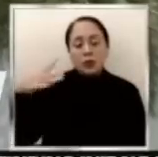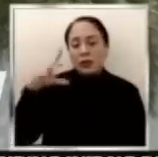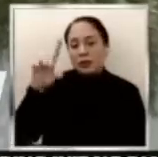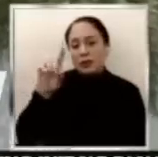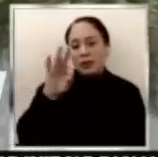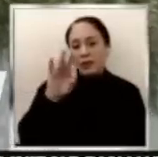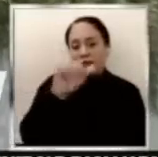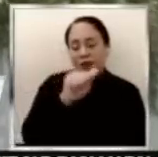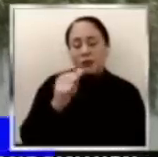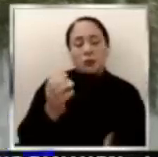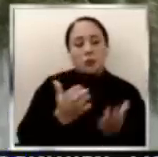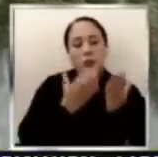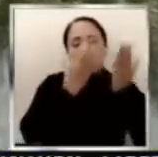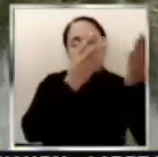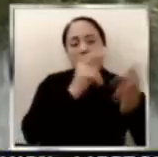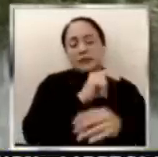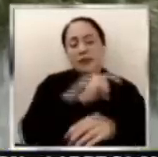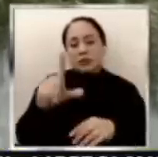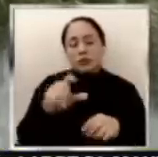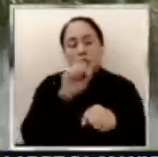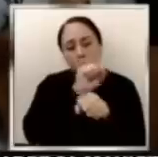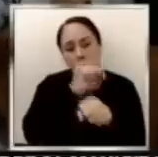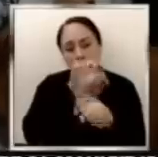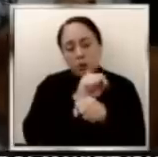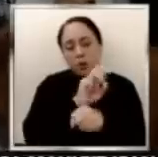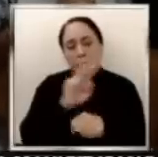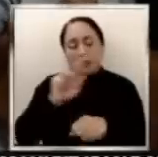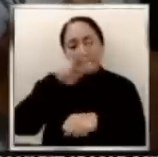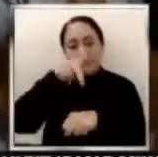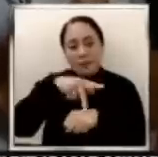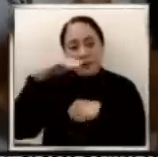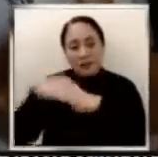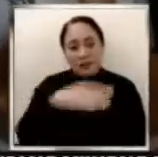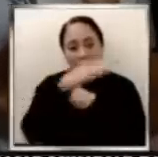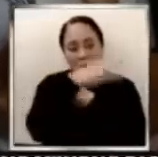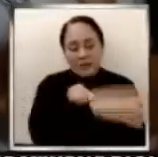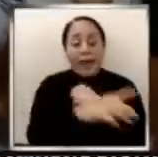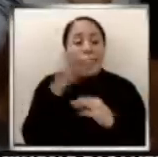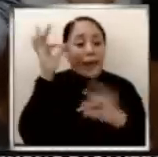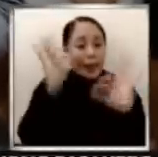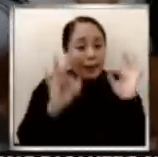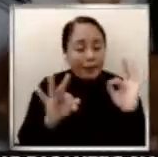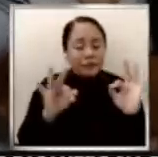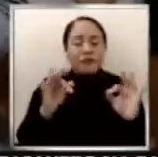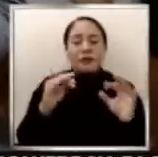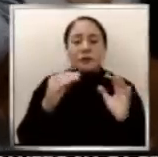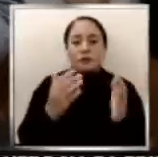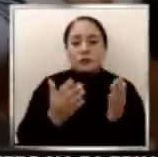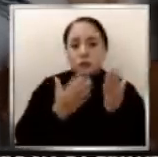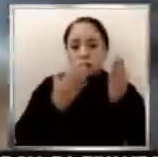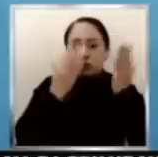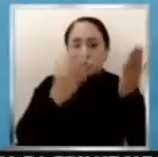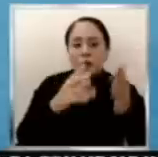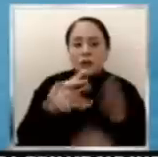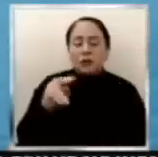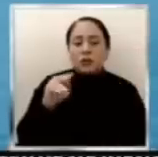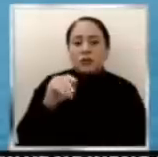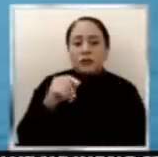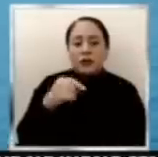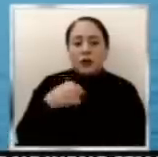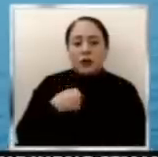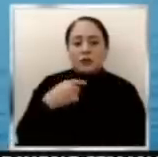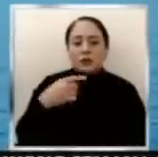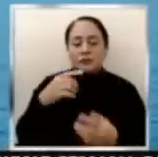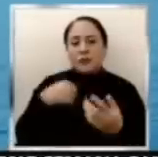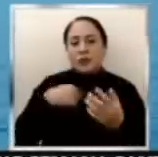ng National Task Force on the West Philippine Sea kung maghahain na ba ng note verbal o diplomatic protest kaugnay naman sa